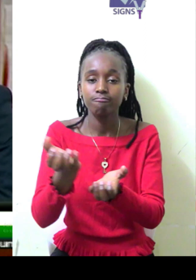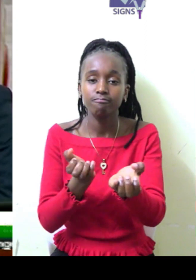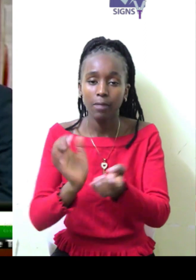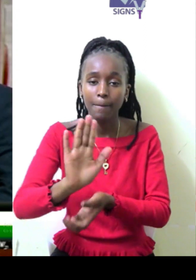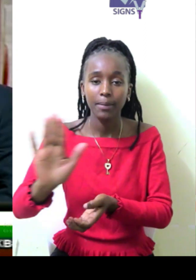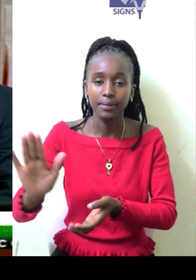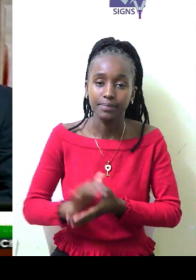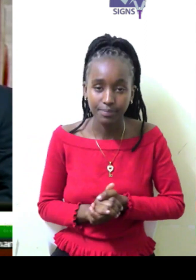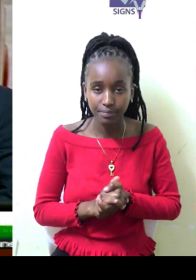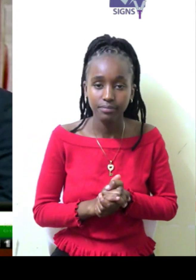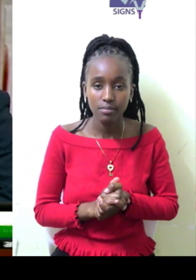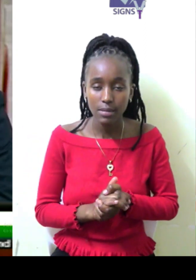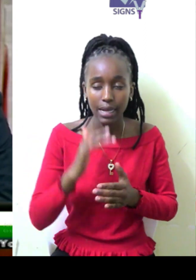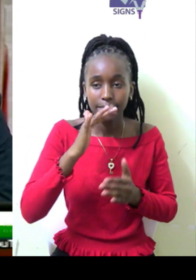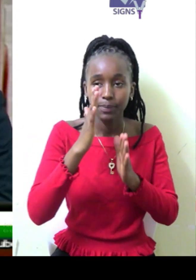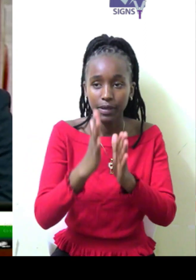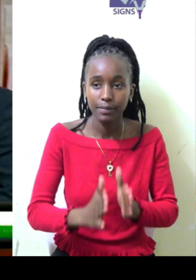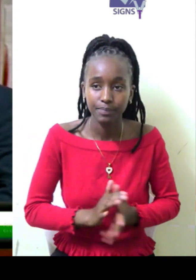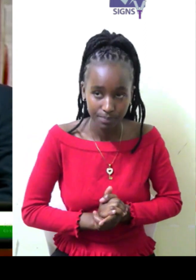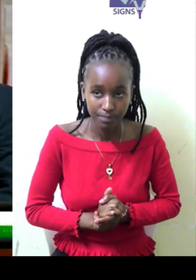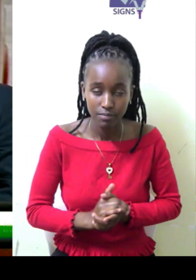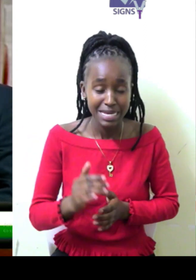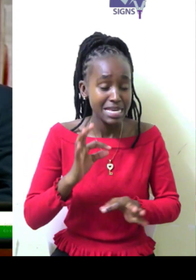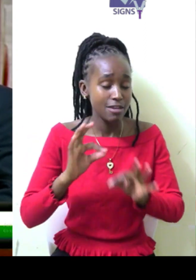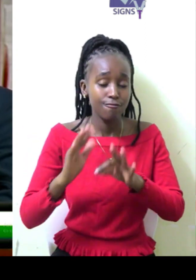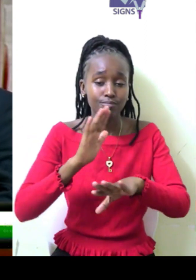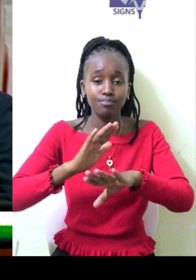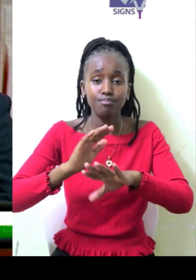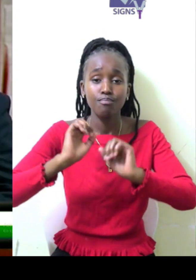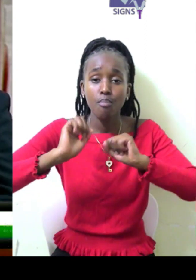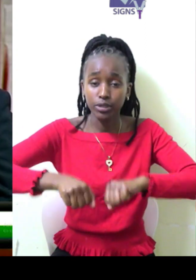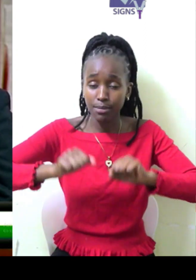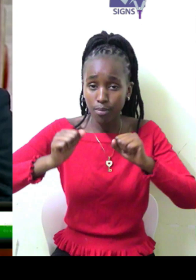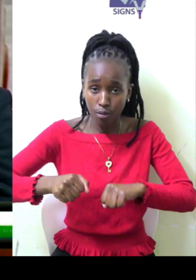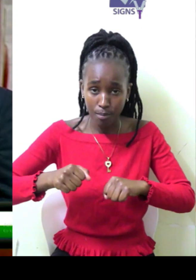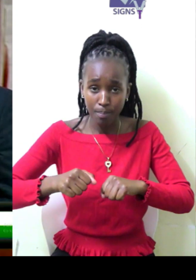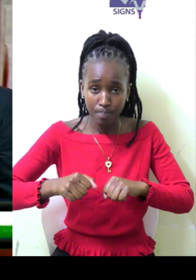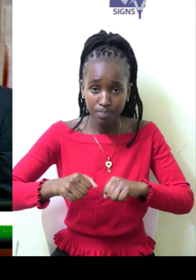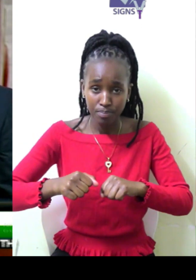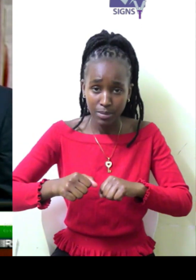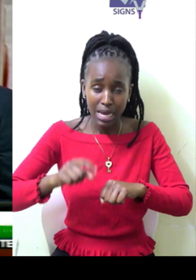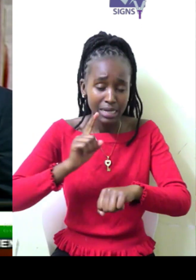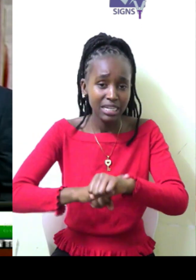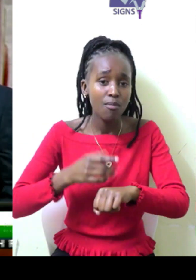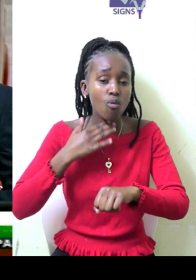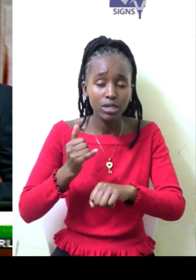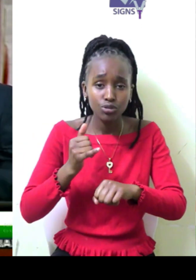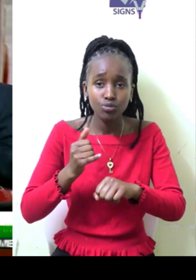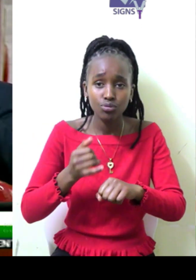Bwana Spika, ingekuwa vyema badala ya kupunguza ushuru wa